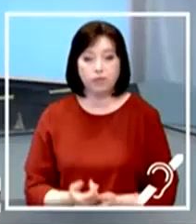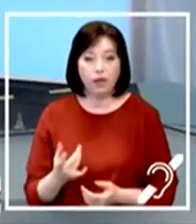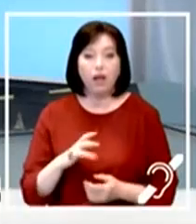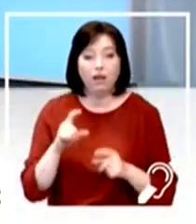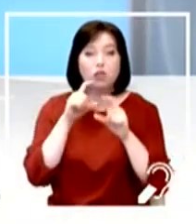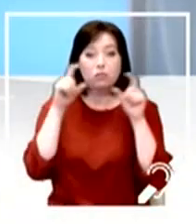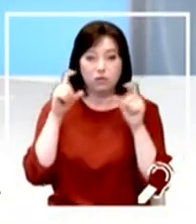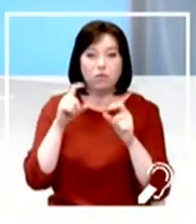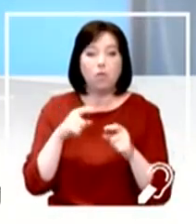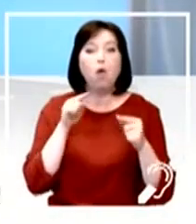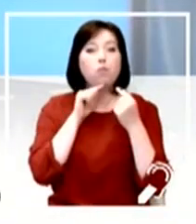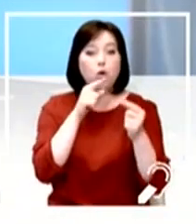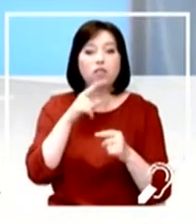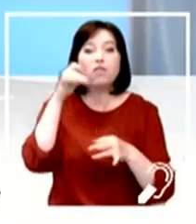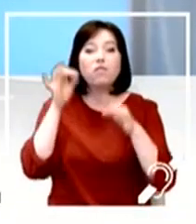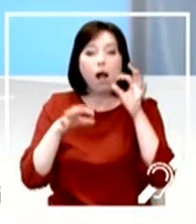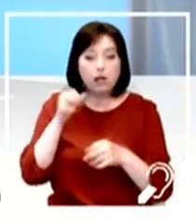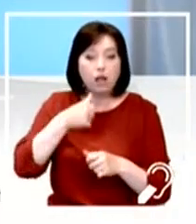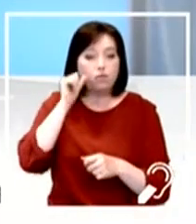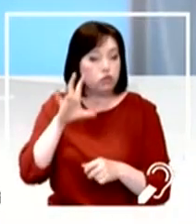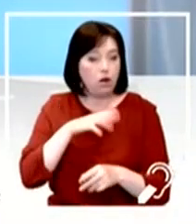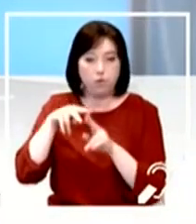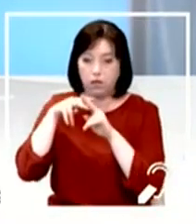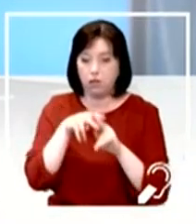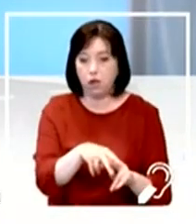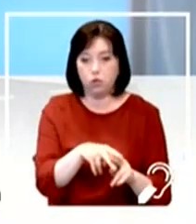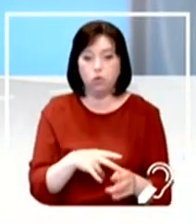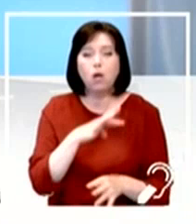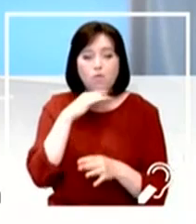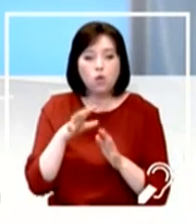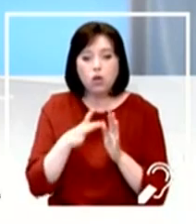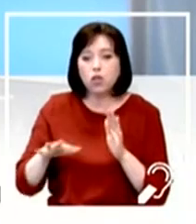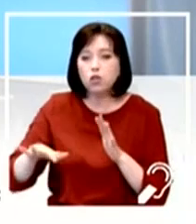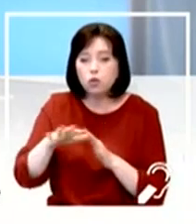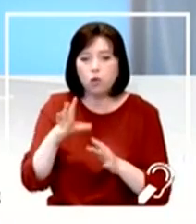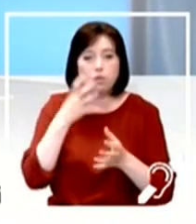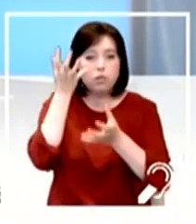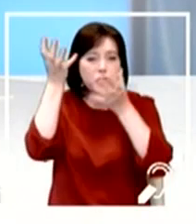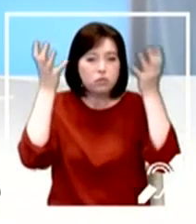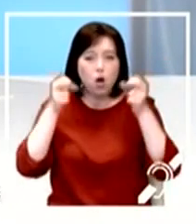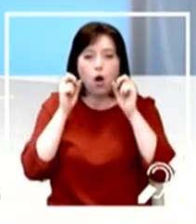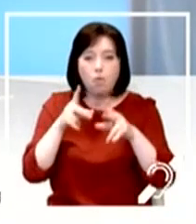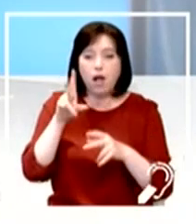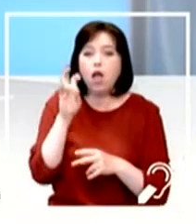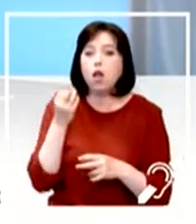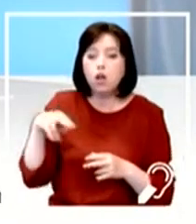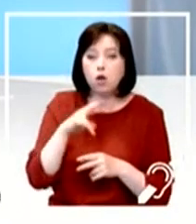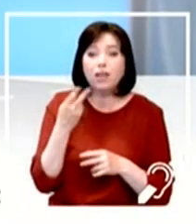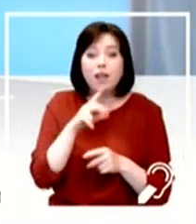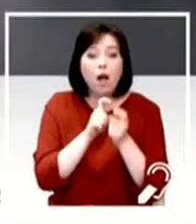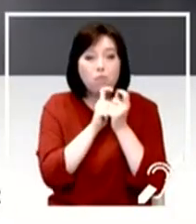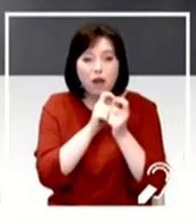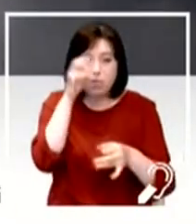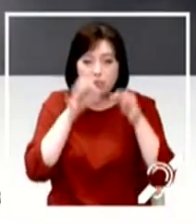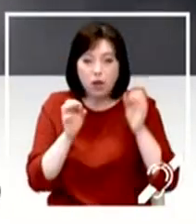Serviciul antigrindine din Republica Moldova a fost ieri în regim de alertă. În mai multe zone s-au format nori periculoși cu gheață, iar pentru combaterea